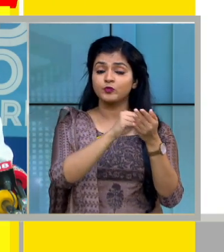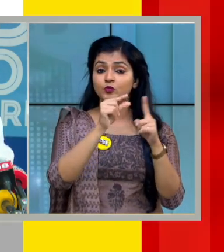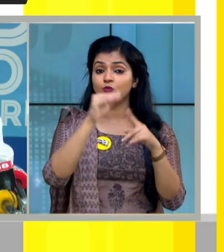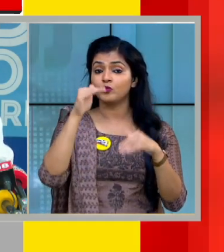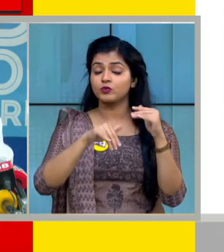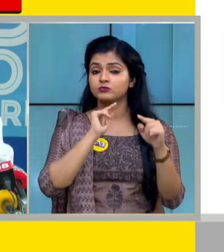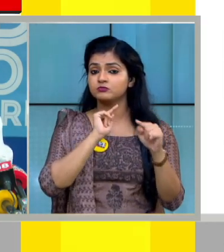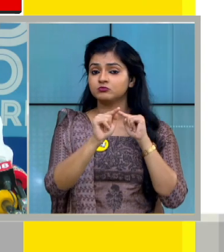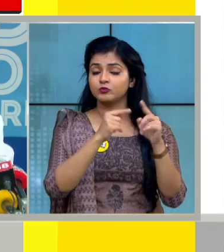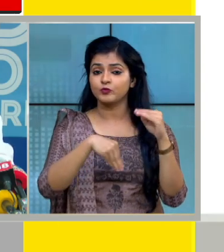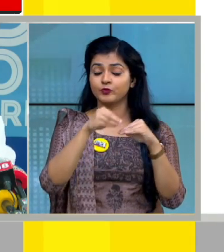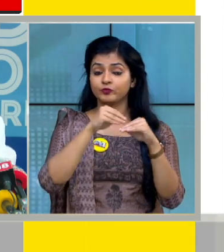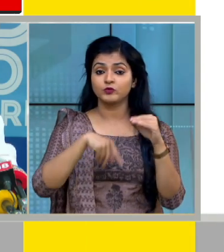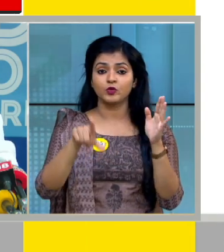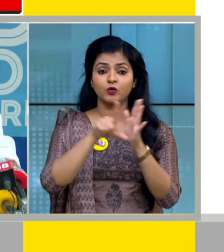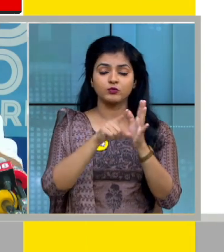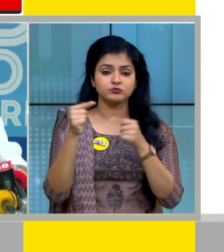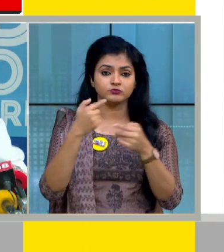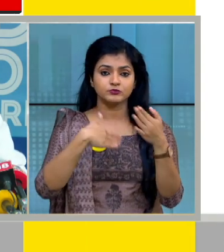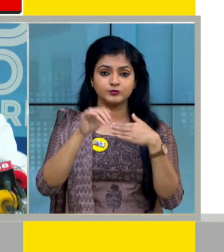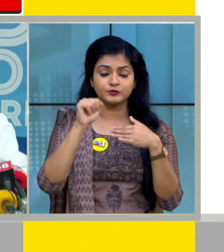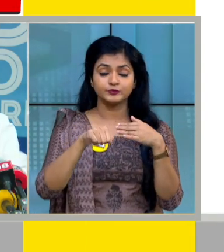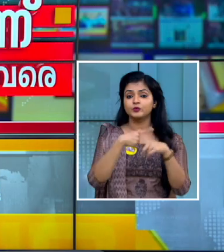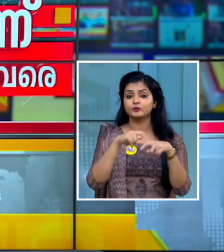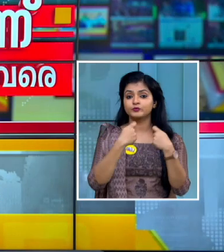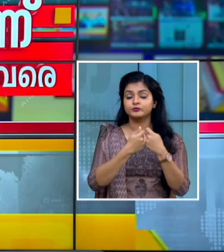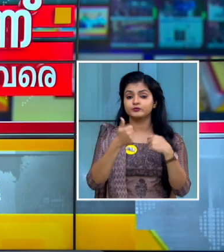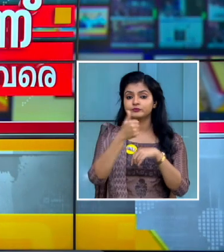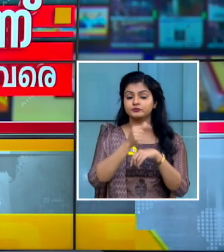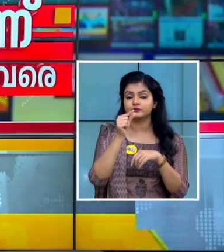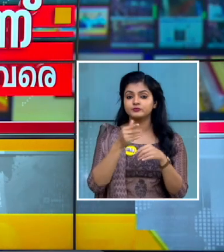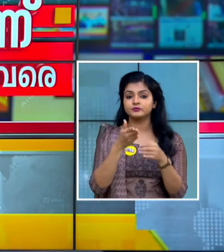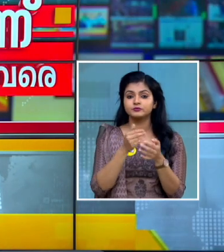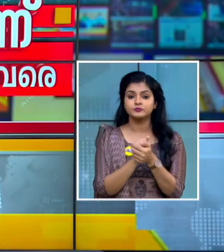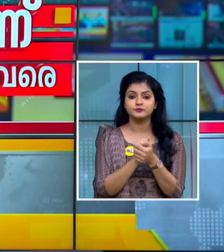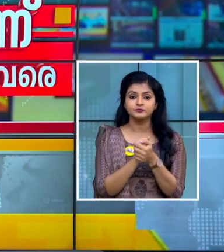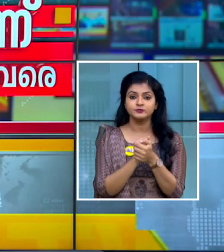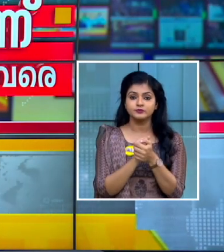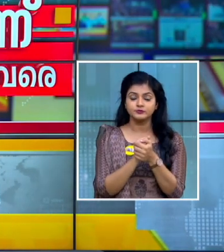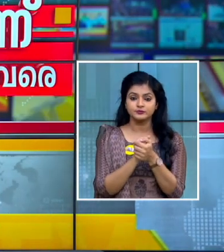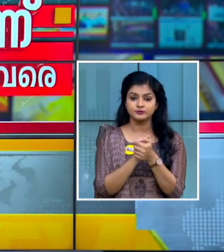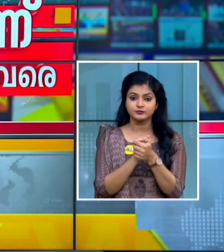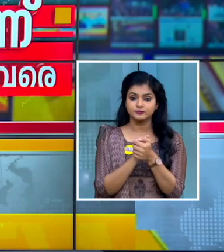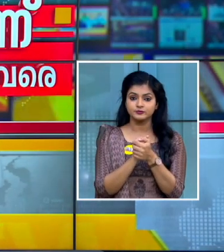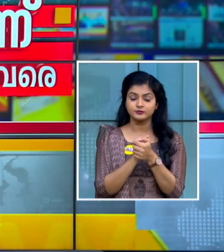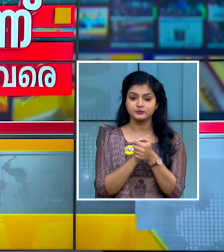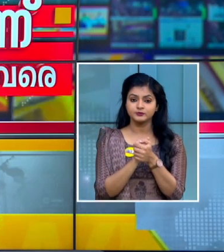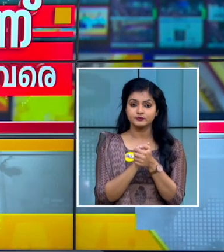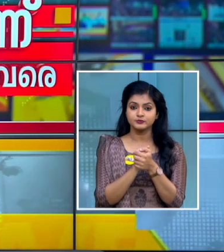ഉന്നയിക്കുകയാണ്. അതിൽ നിയമ പോരാട്ടത്തിലേക്ക് കടക്കുന്നു എന്ന് പറയുകയാണ് ഇപ്പോൾ പ്രതിപക്ഷ നേതാവ് VD സതീശൻ. എസ് ശ്യാംകുമാറാണ് വിവരങ്ങൾ